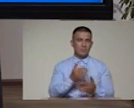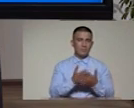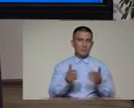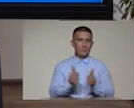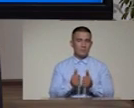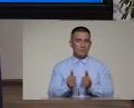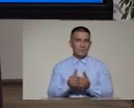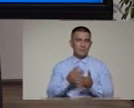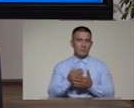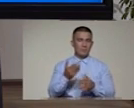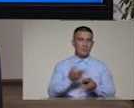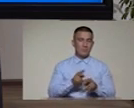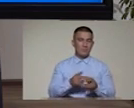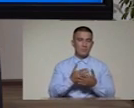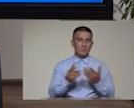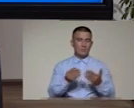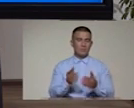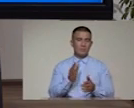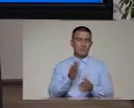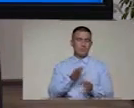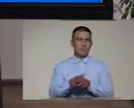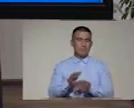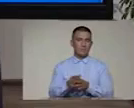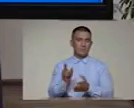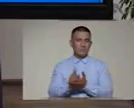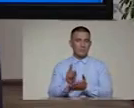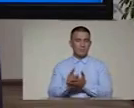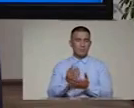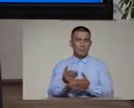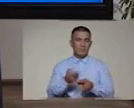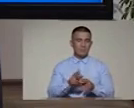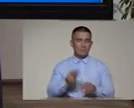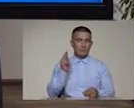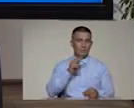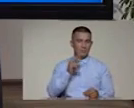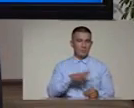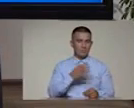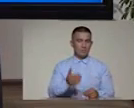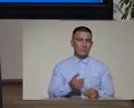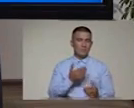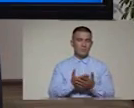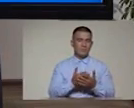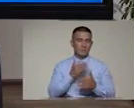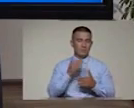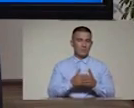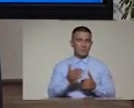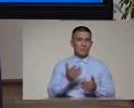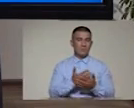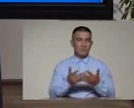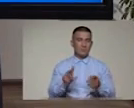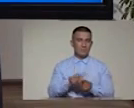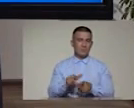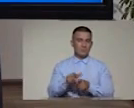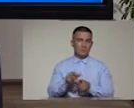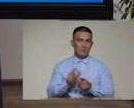kabi ko'makchilarni siz vazifadosh ko'makchi sifatida o'rgangansiz. Keling, endi yuklamalarni